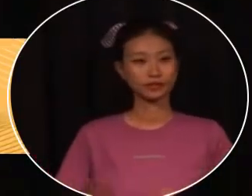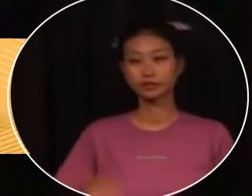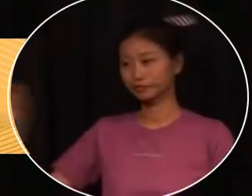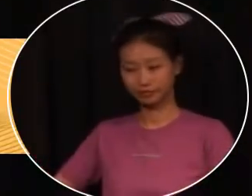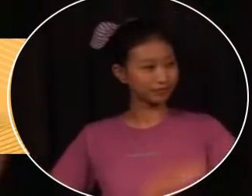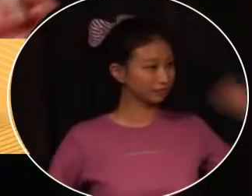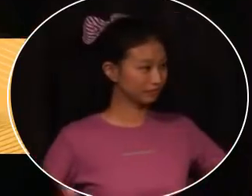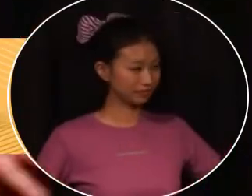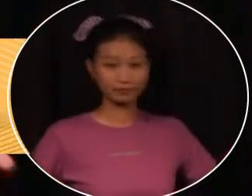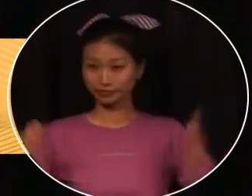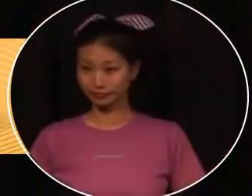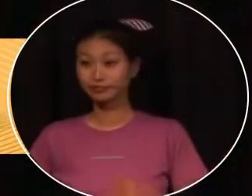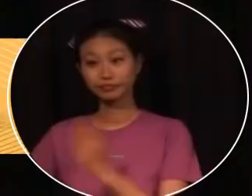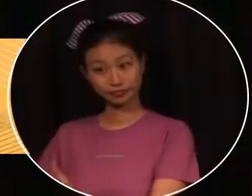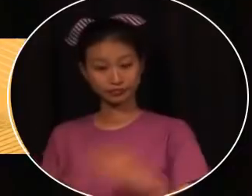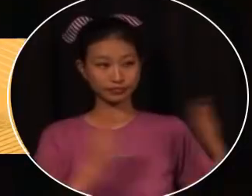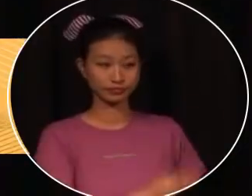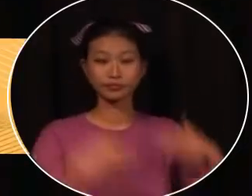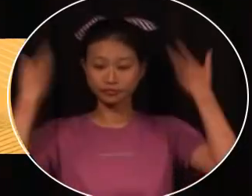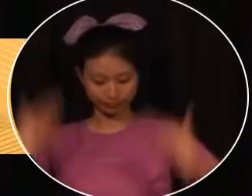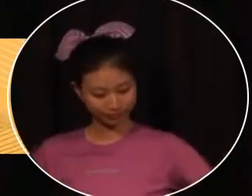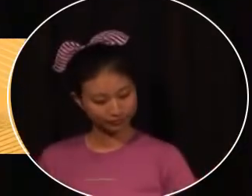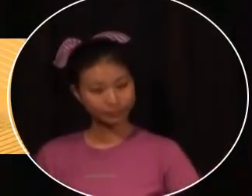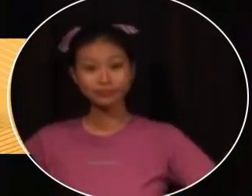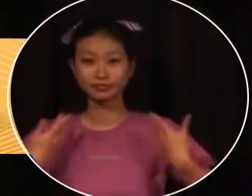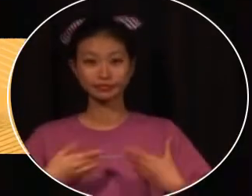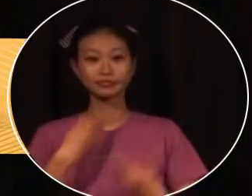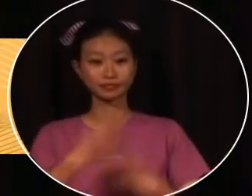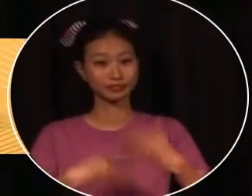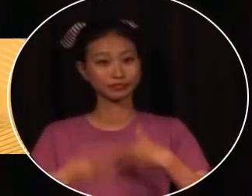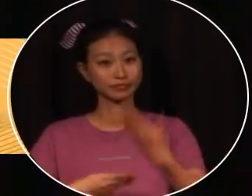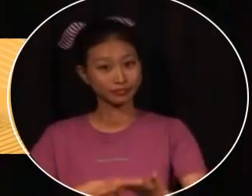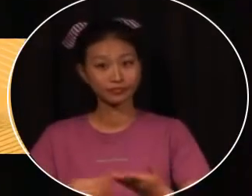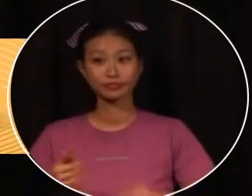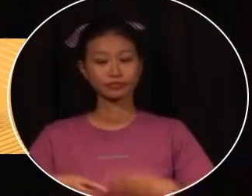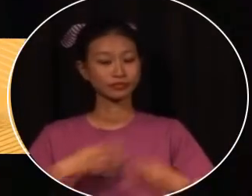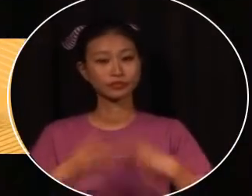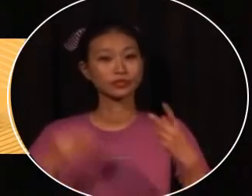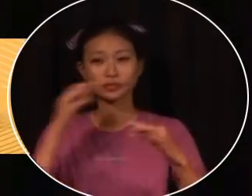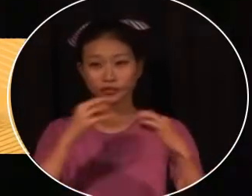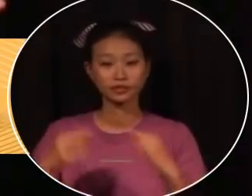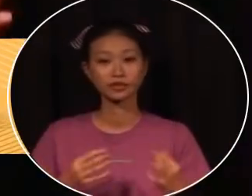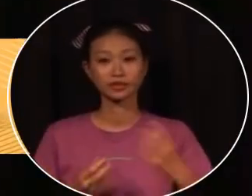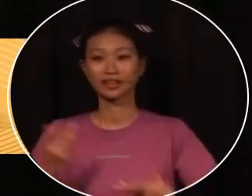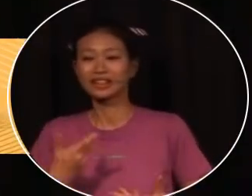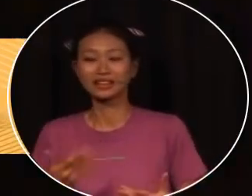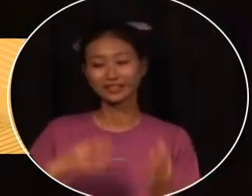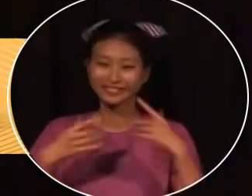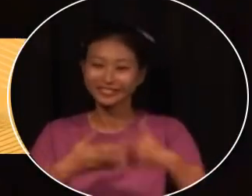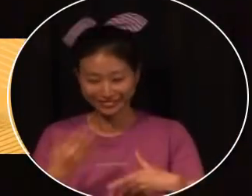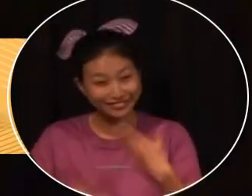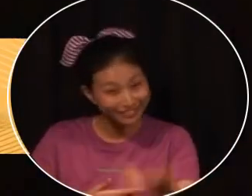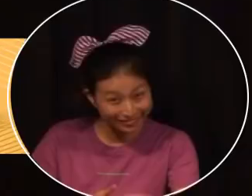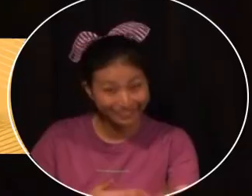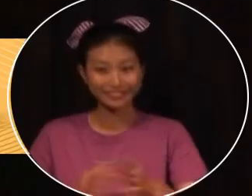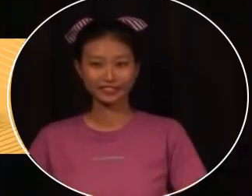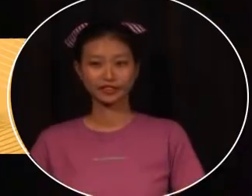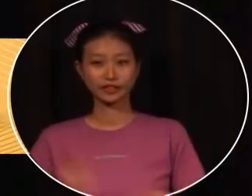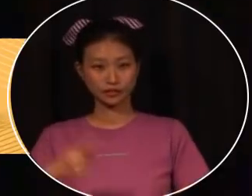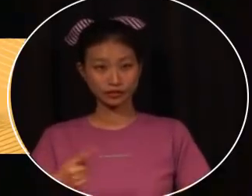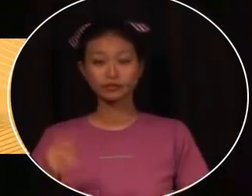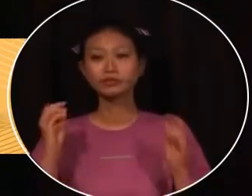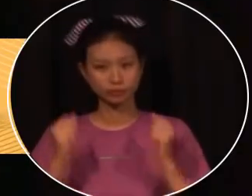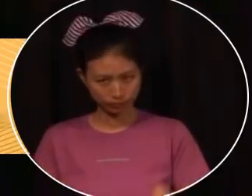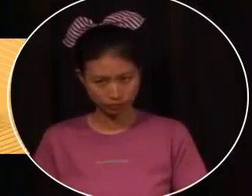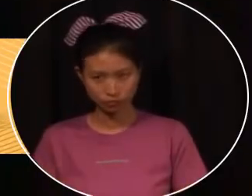斯巴达，他就会突然之间理解到，对呀、啊，男人不都是一个样子吗？对，这个男人也好，那个男人也好，终究都是斯巴达。